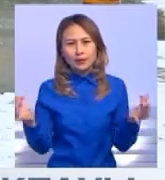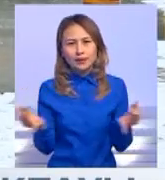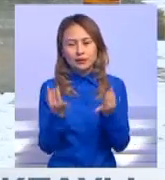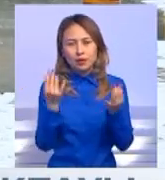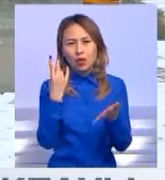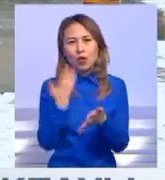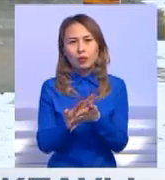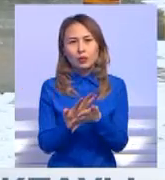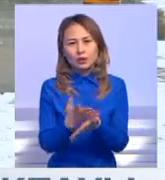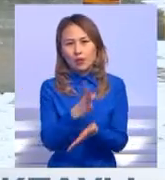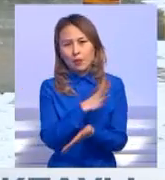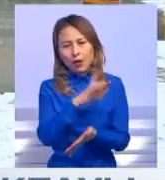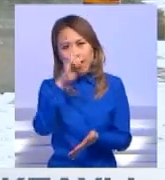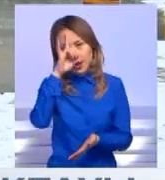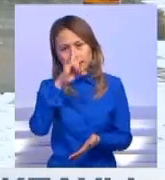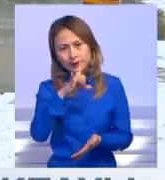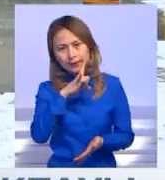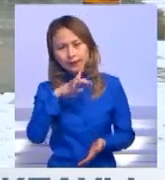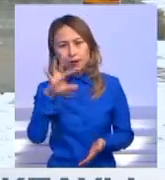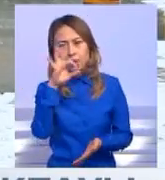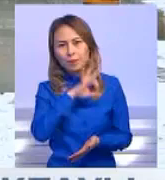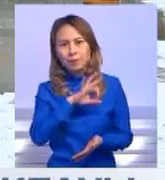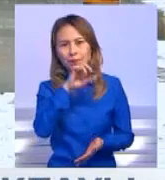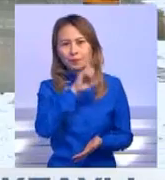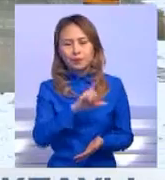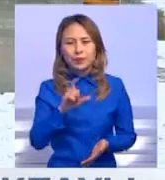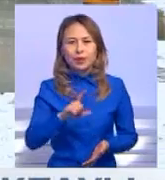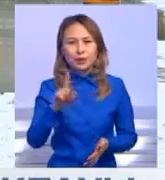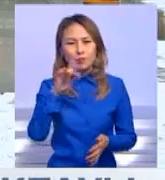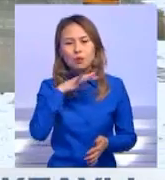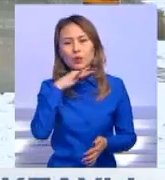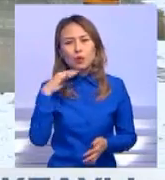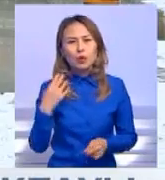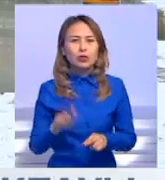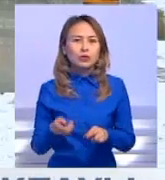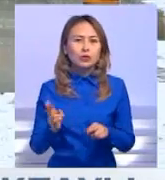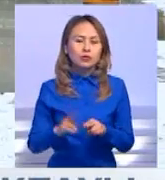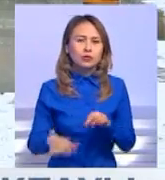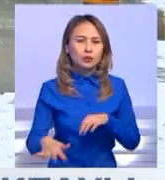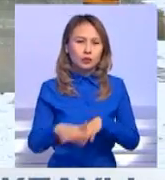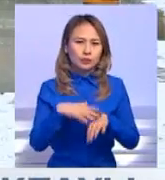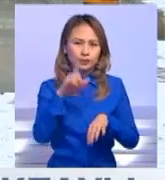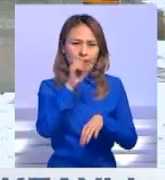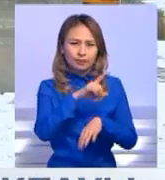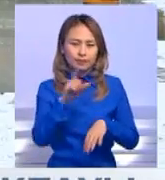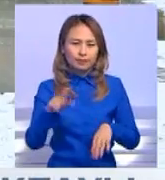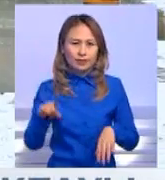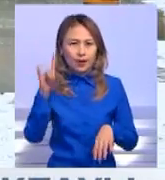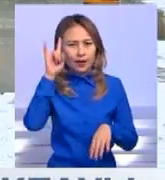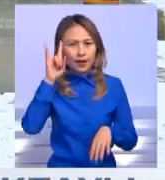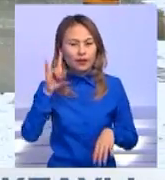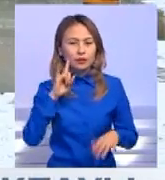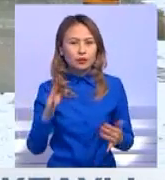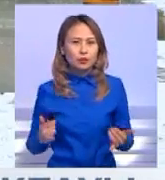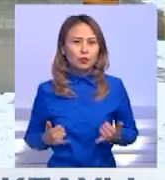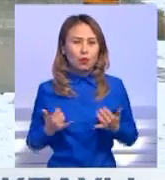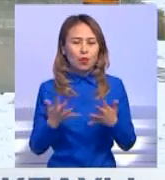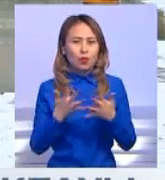көрсеттік. Менің ойымша, Қазақстан телевизиясындағы мамандардың әлемге берері мол. Жаһан жұртшылығы жаппай қазақы